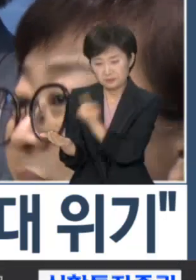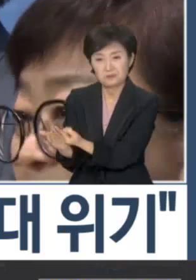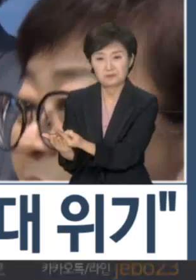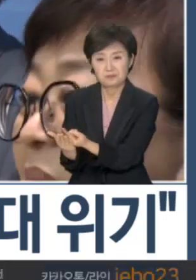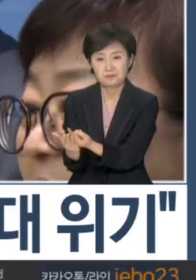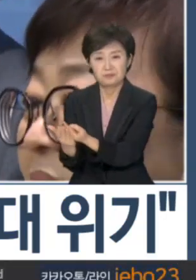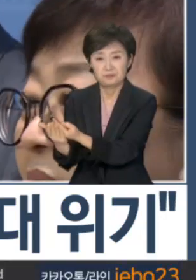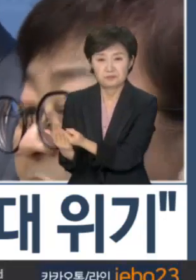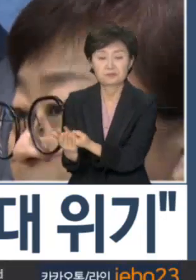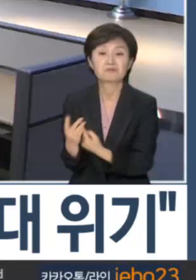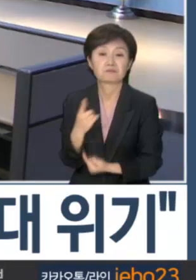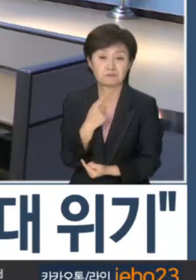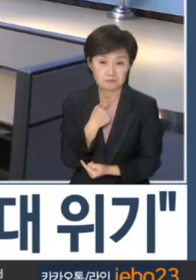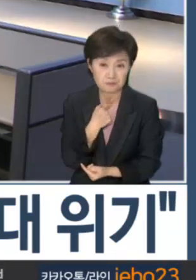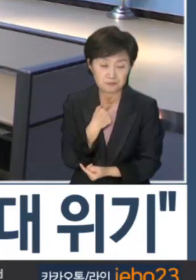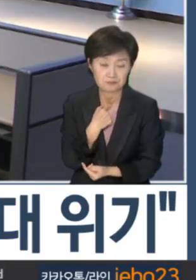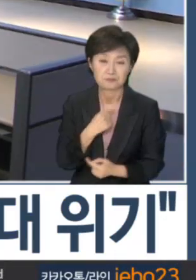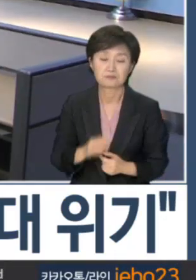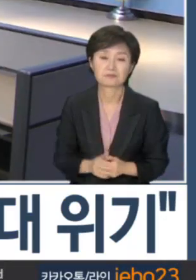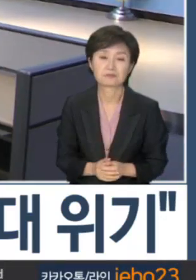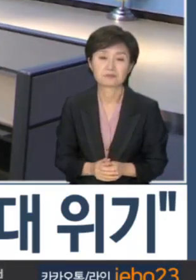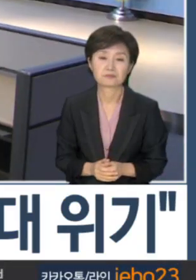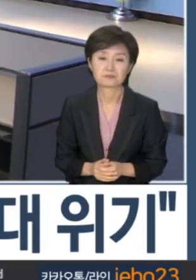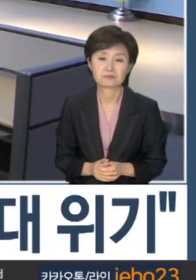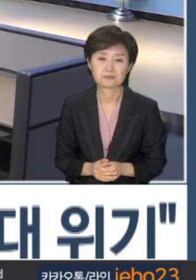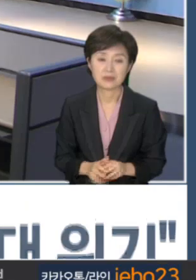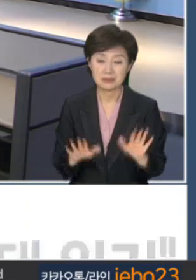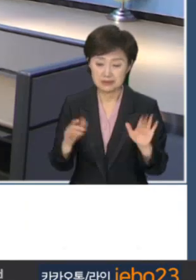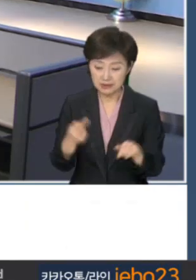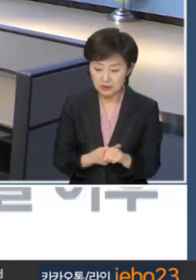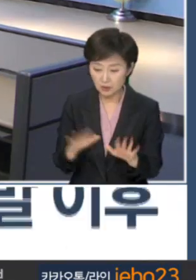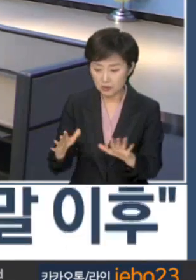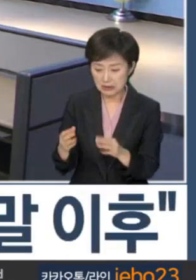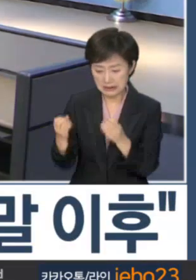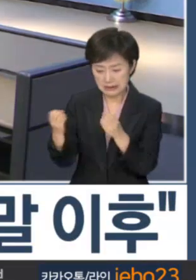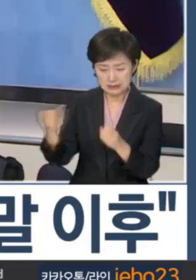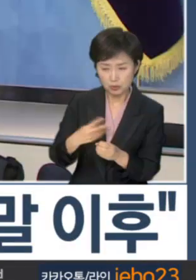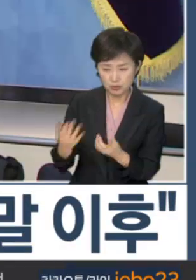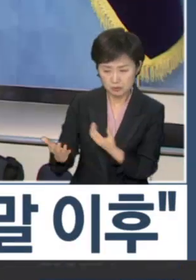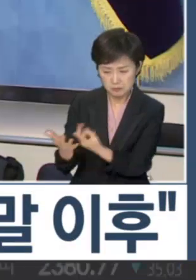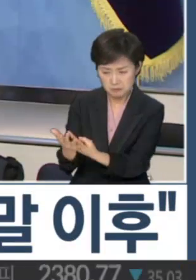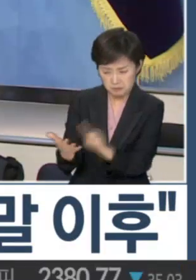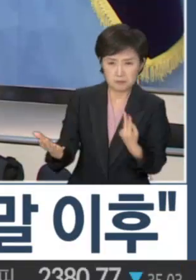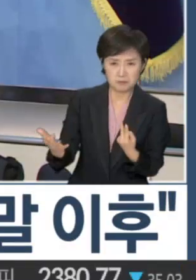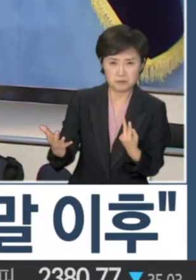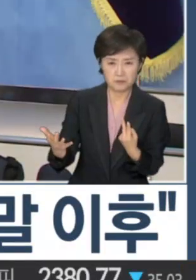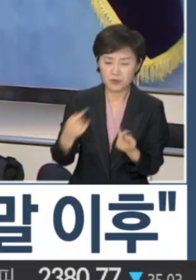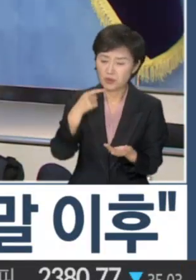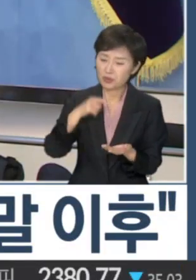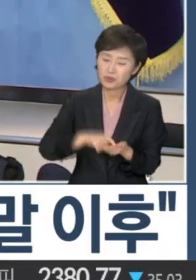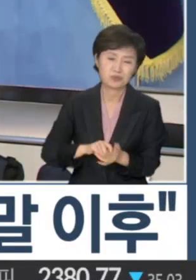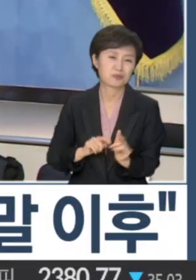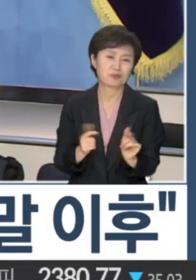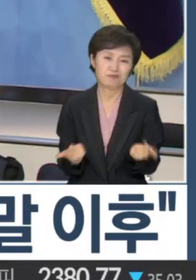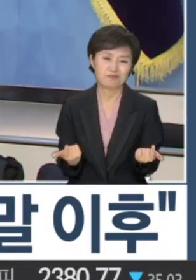변화를 끌고 갔던 과거의 기억들이 있기 때문에 쉽게 새로운 신당 등에 대한 결단들을 하기에는 여전히 어려움들이 많이